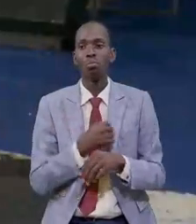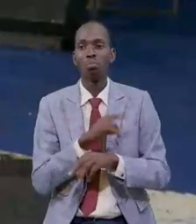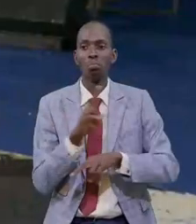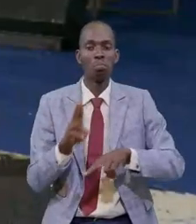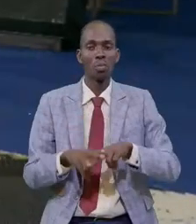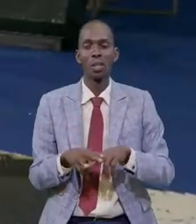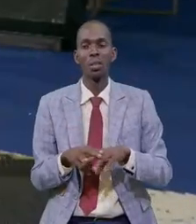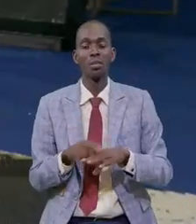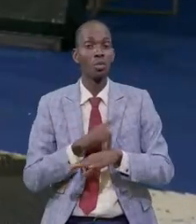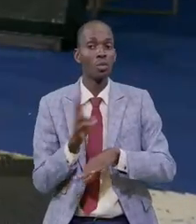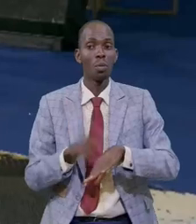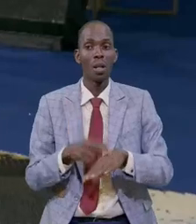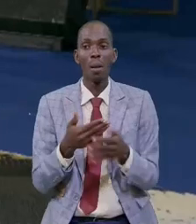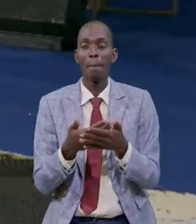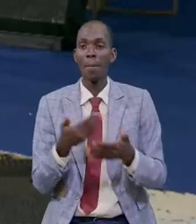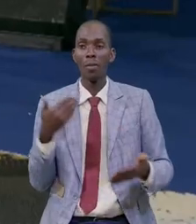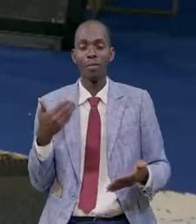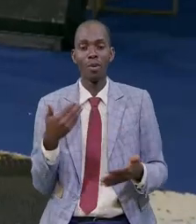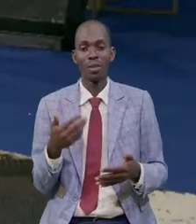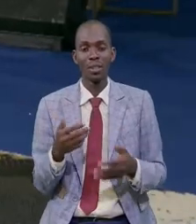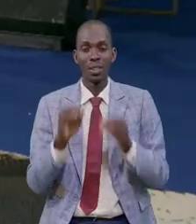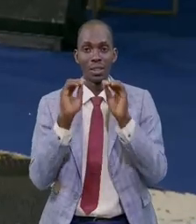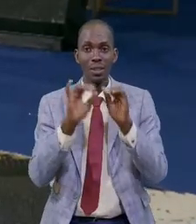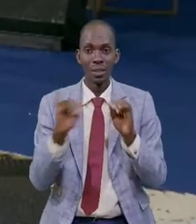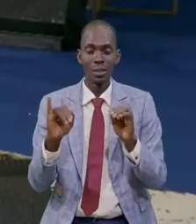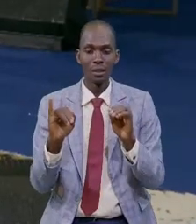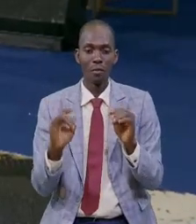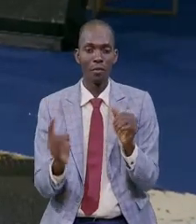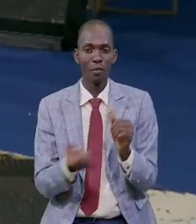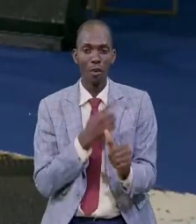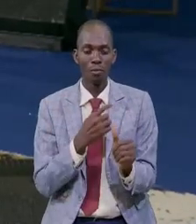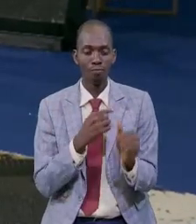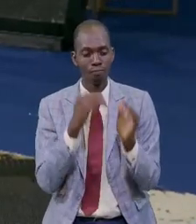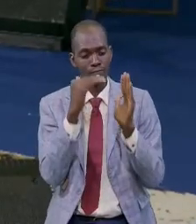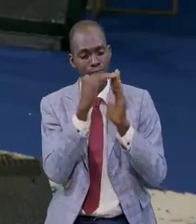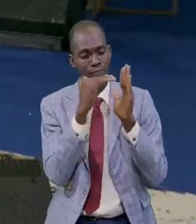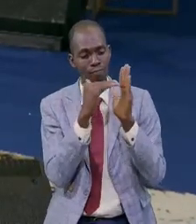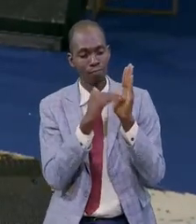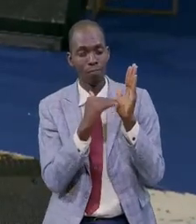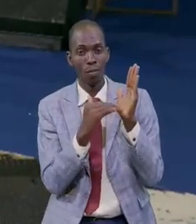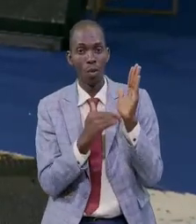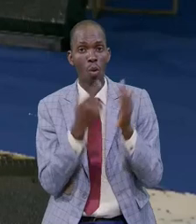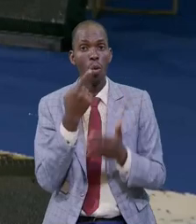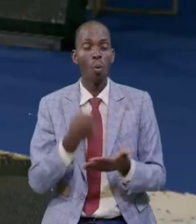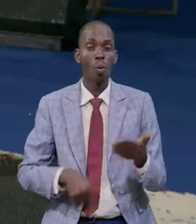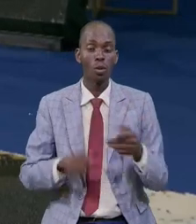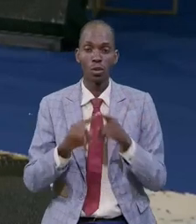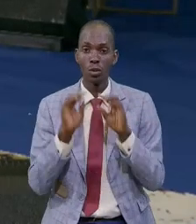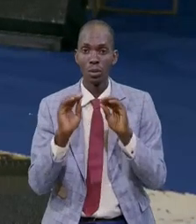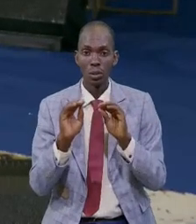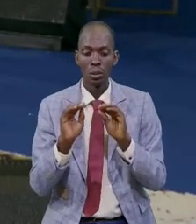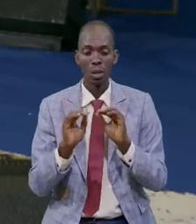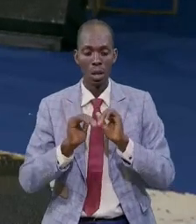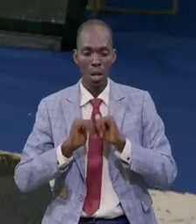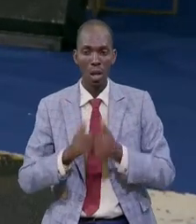qu'enseignant avant le cours de d'écrire ce que nous voulons enseigner comment nous